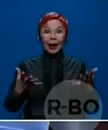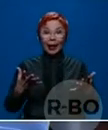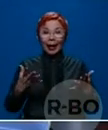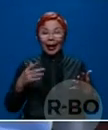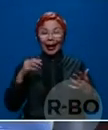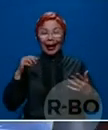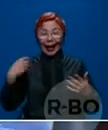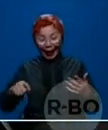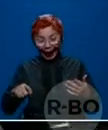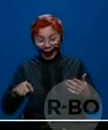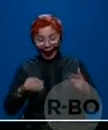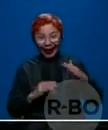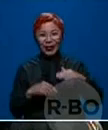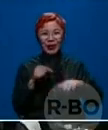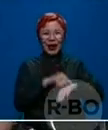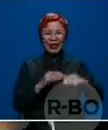habis